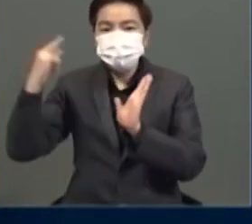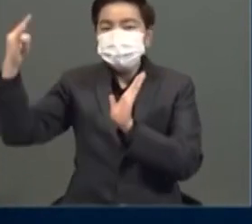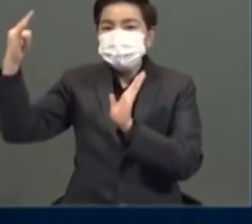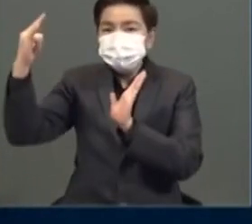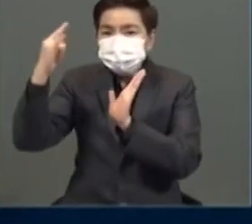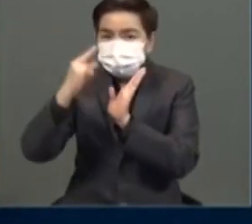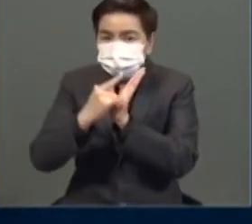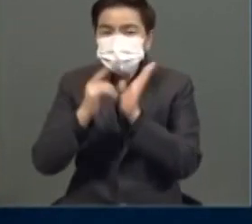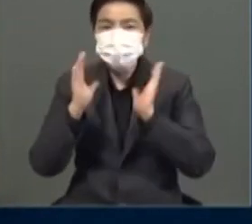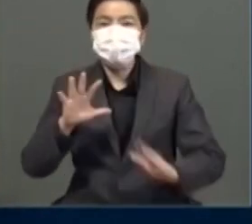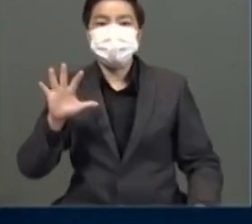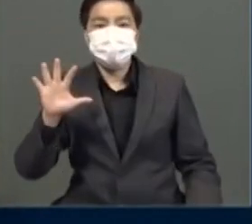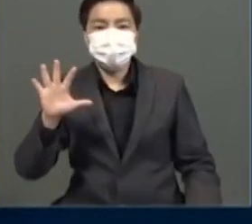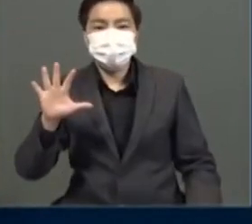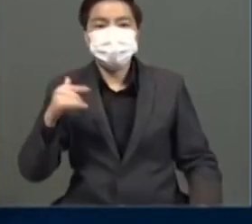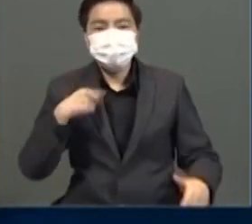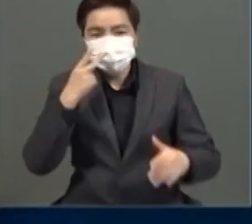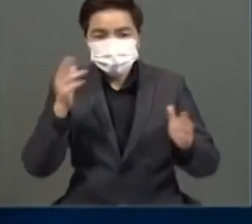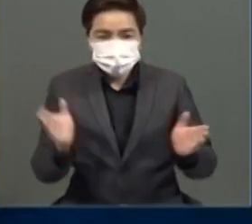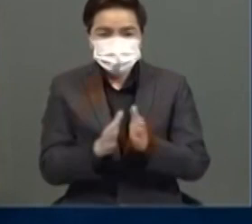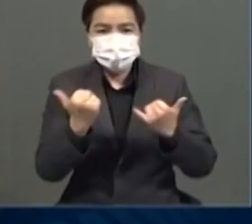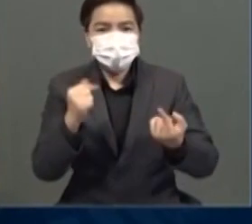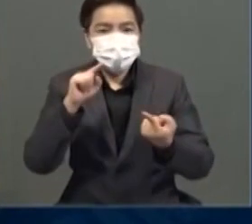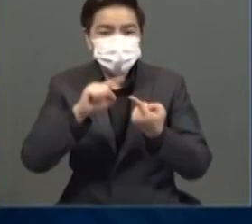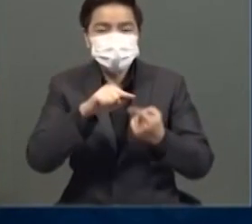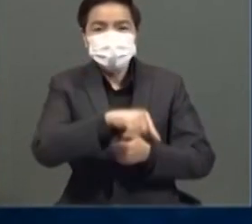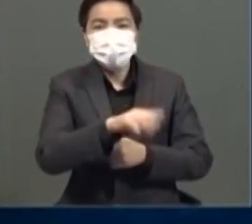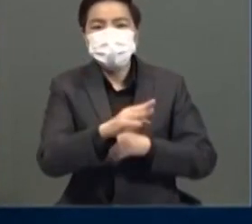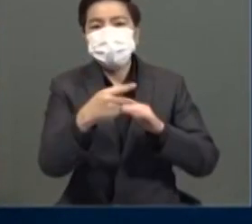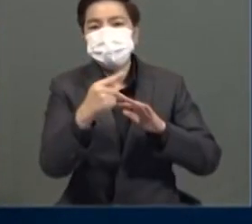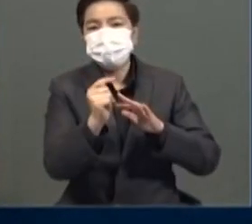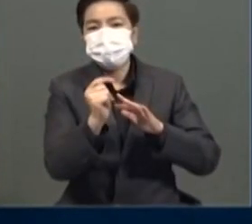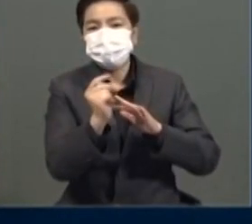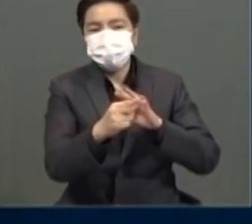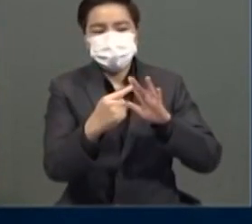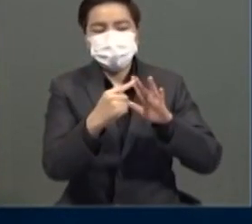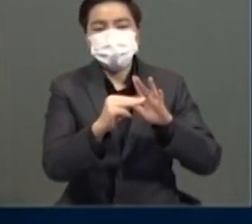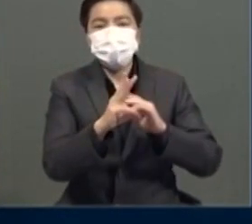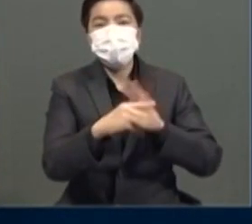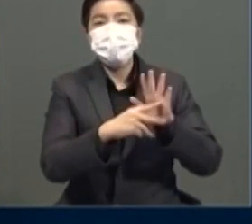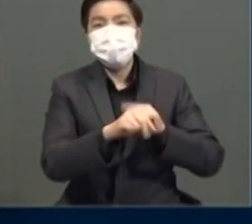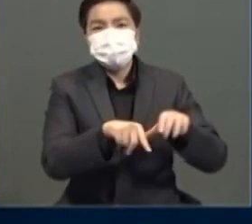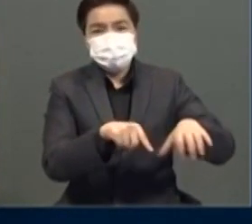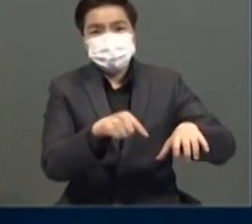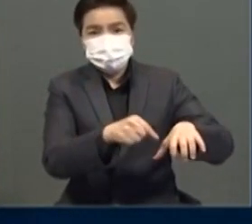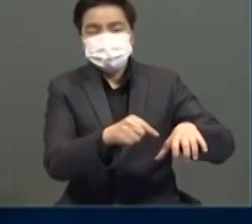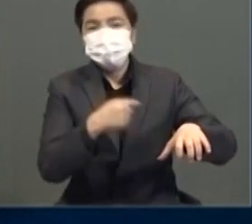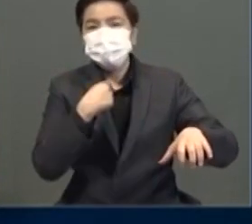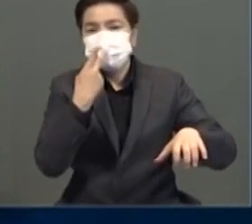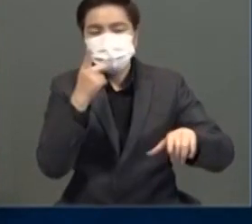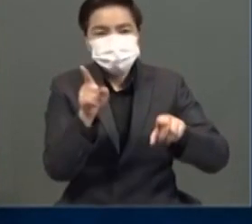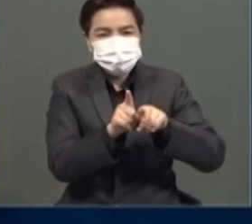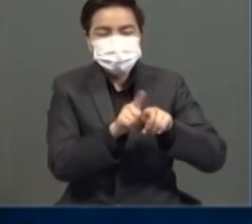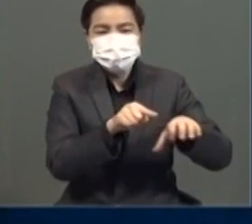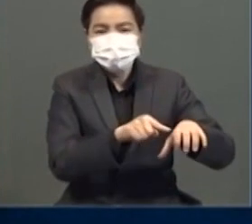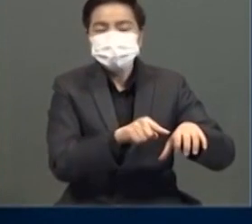น 1,314 รายพบว่ากรุงเทพมหานครวันนี้ครับตัวเลขยอดรวมอยู่ที่789คน